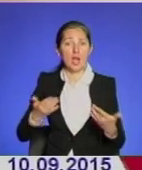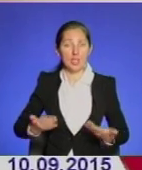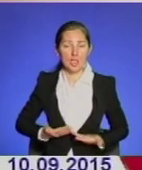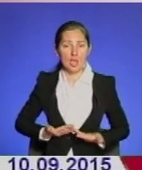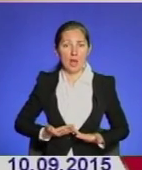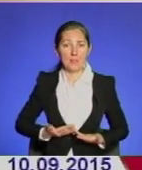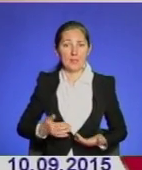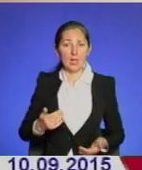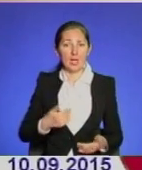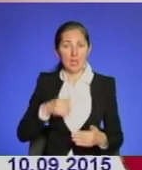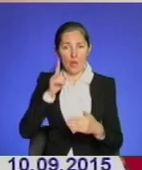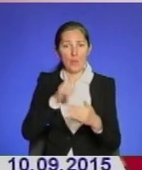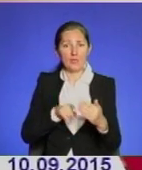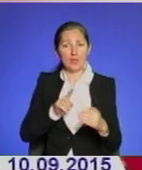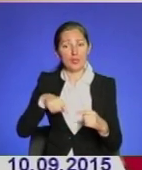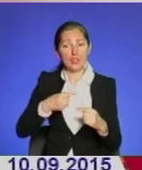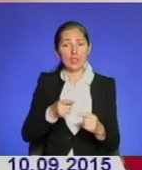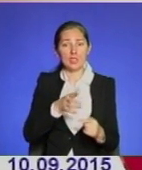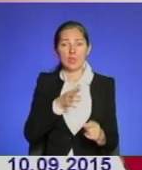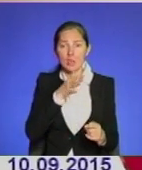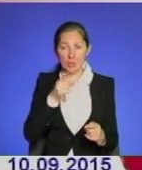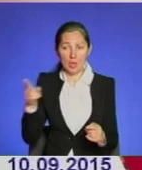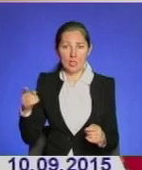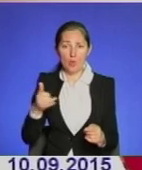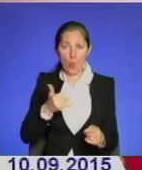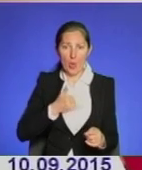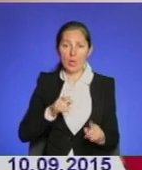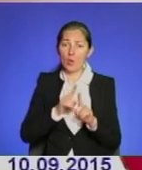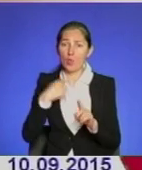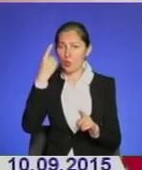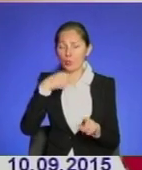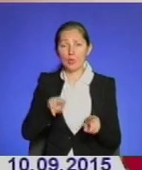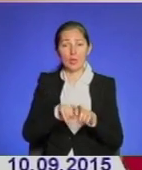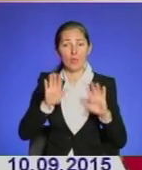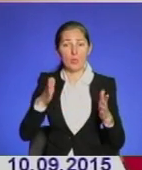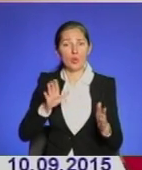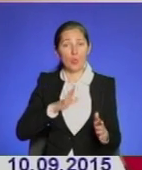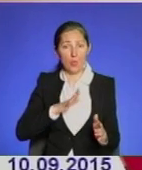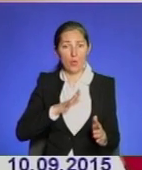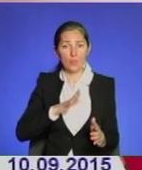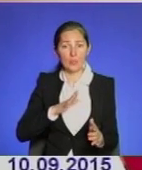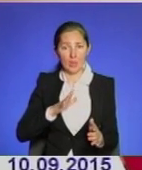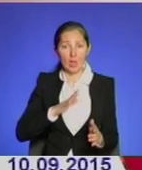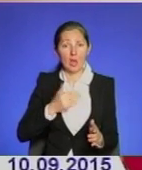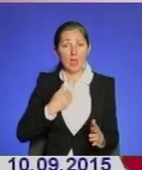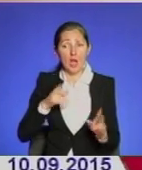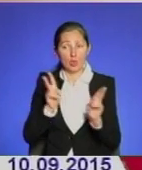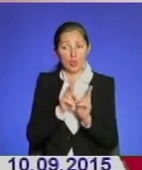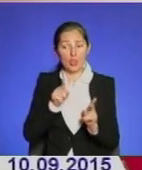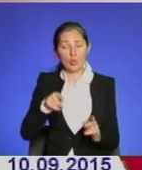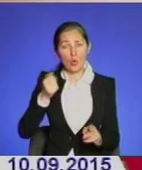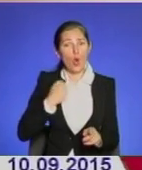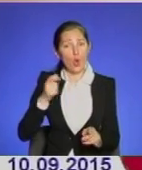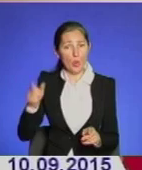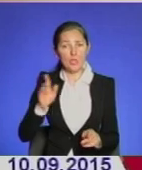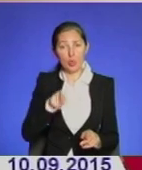впевнений, що через певний час, в мене особисто такий випадок був, я зустрічаю цього бійця тут, у нас, а він каже, добре,